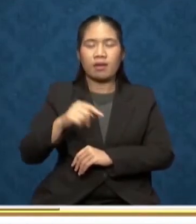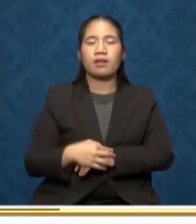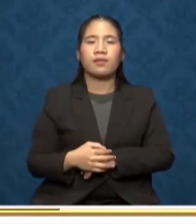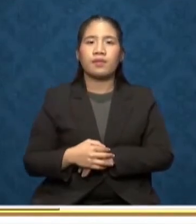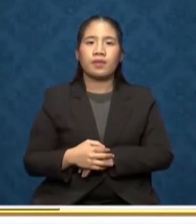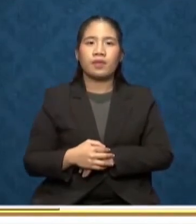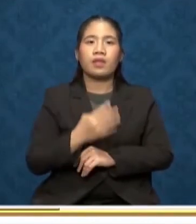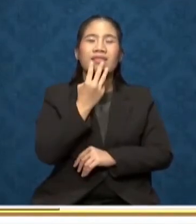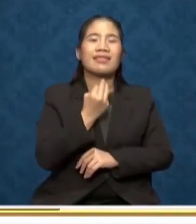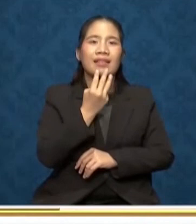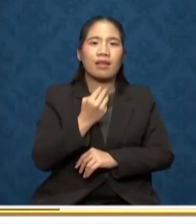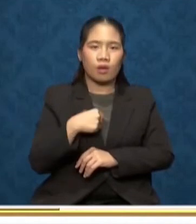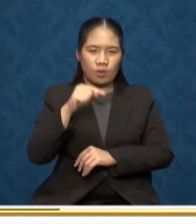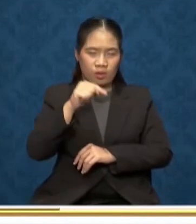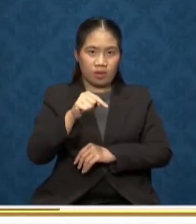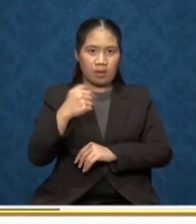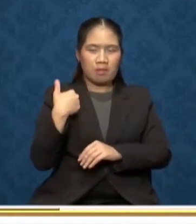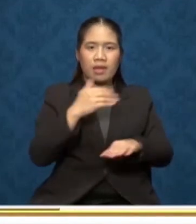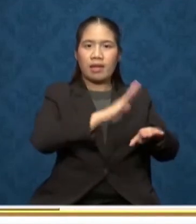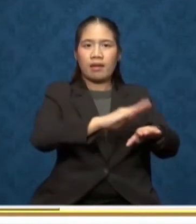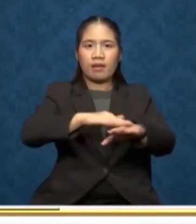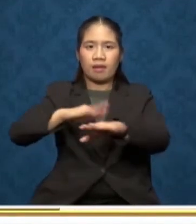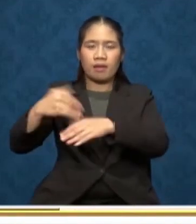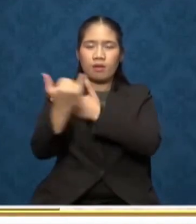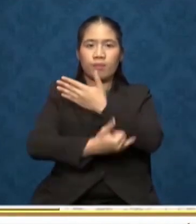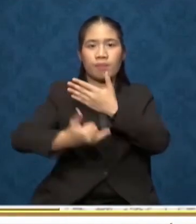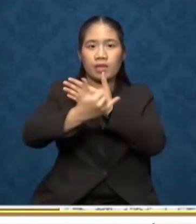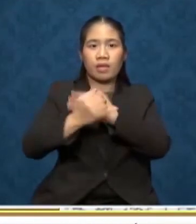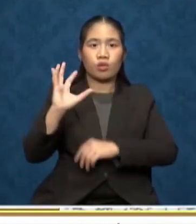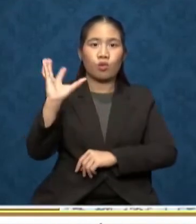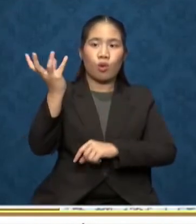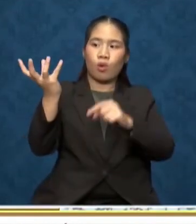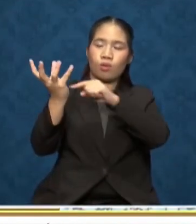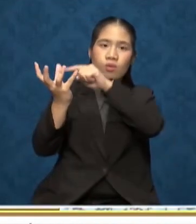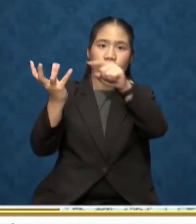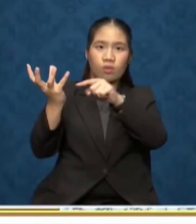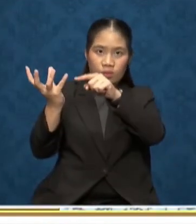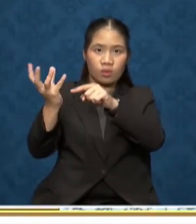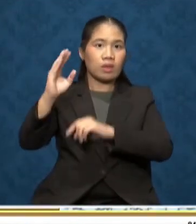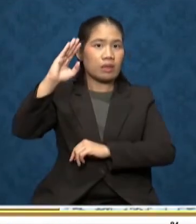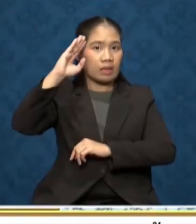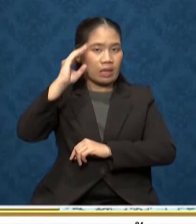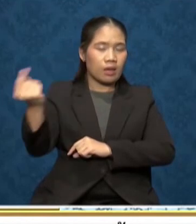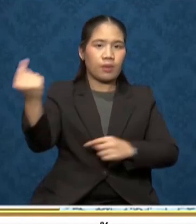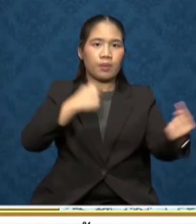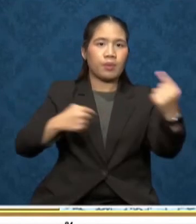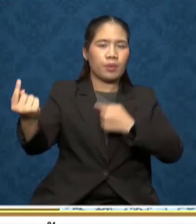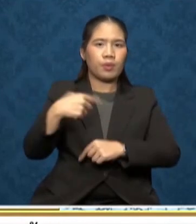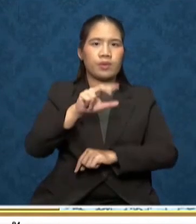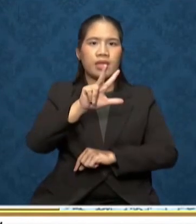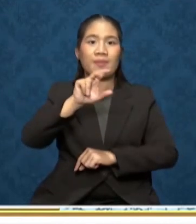ในขณะเดยวกันปเทศ Israel ได้เรีกลงพลจากทั่วประเทศทั่วโลก ให้กลับมาปจำการที่ Israel กวา 3,100 นาย